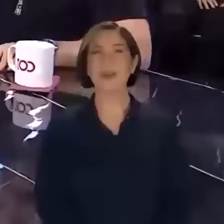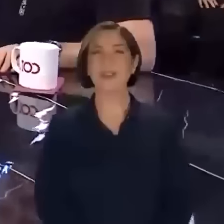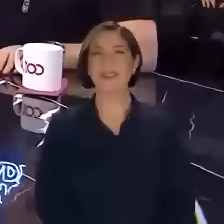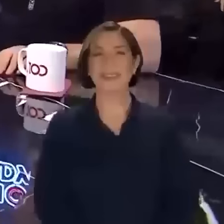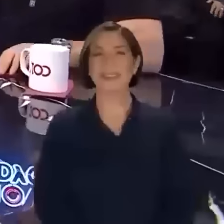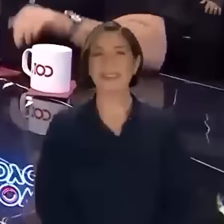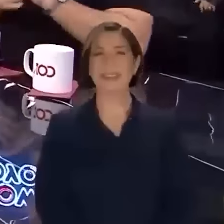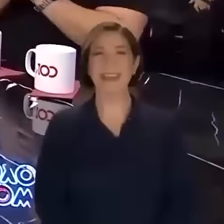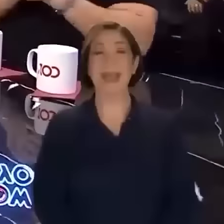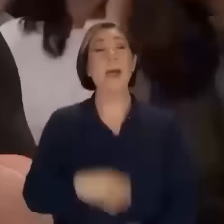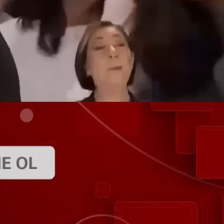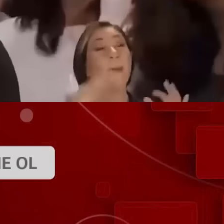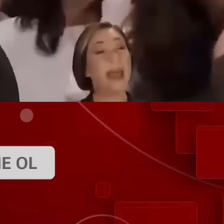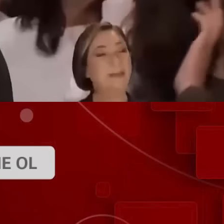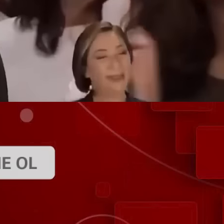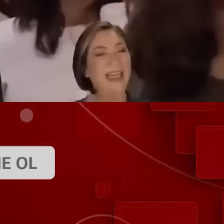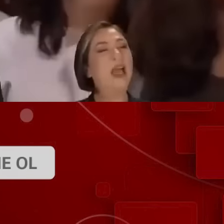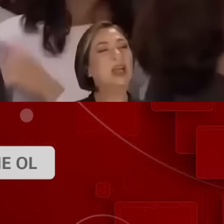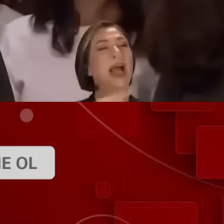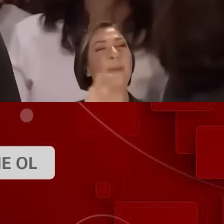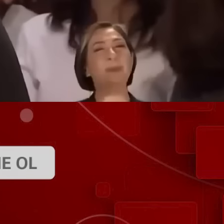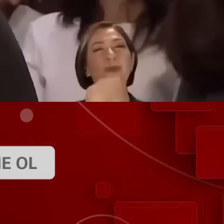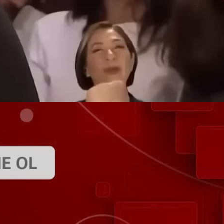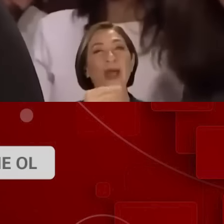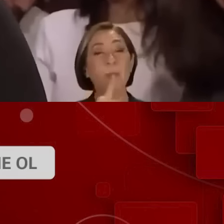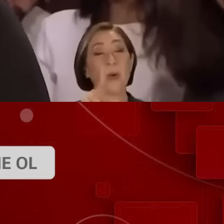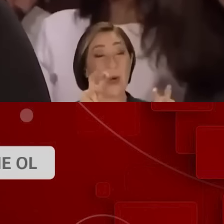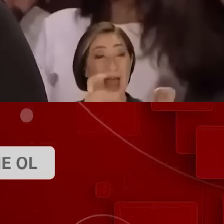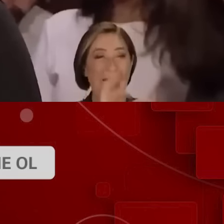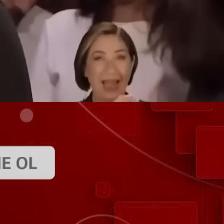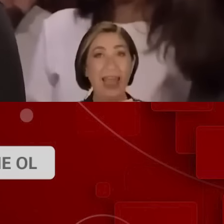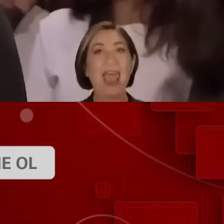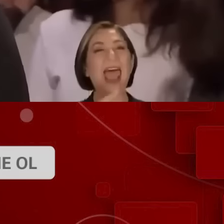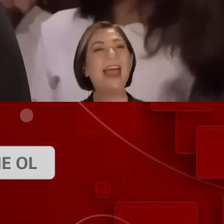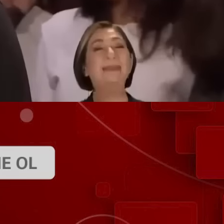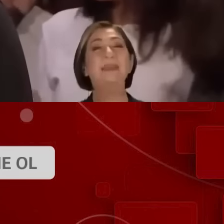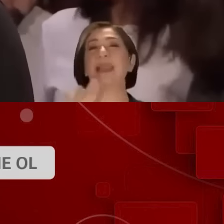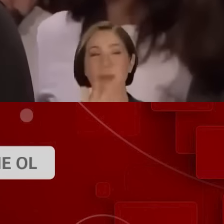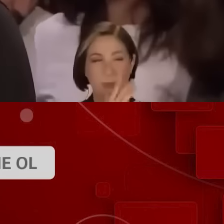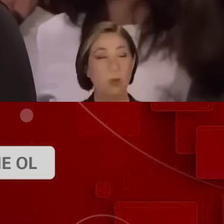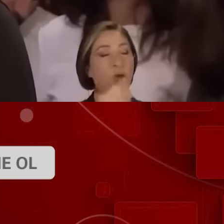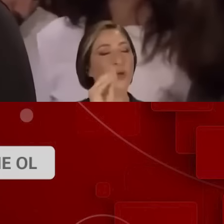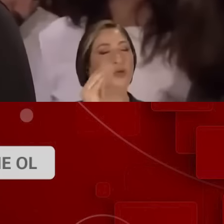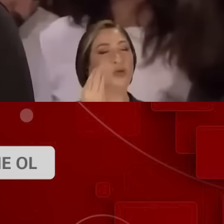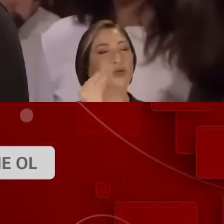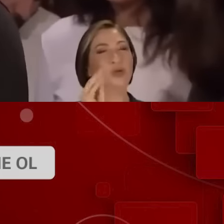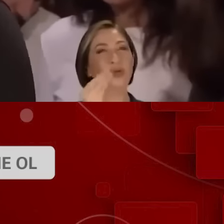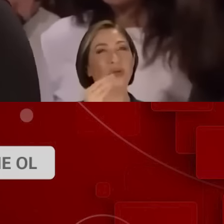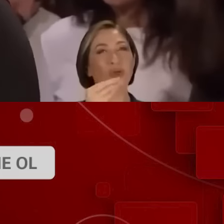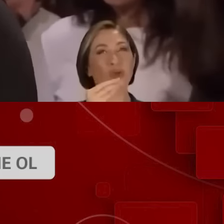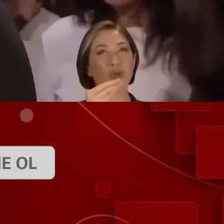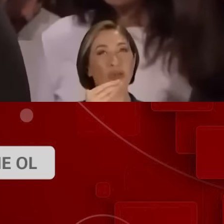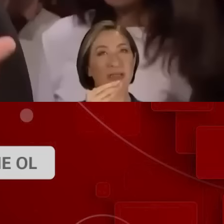biliyorsun ben hep sahnede Şaka yapıyorum Çocuklar Bu konuyla ilgili Hani espri Şu hani çocuğun E